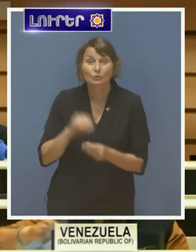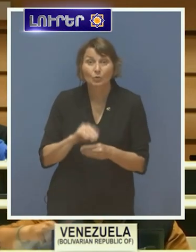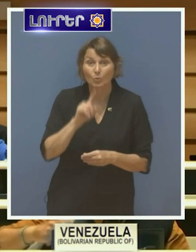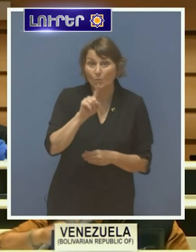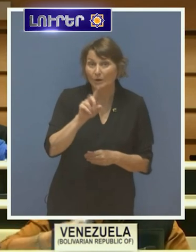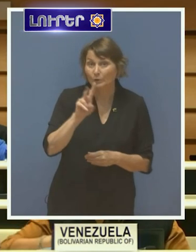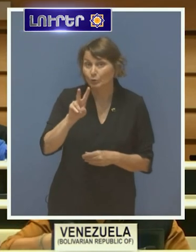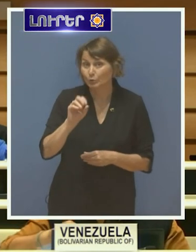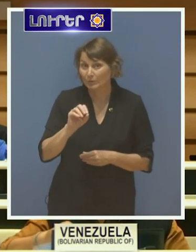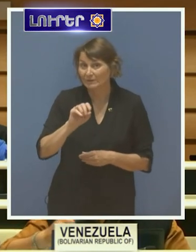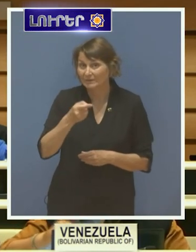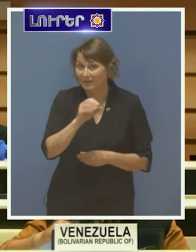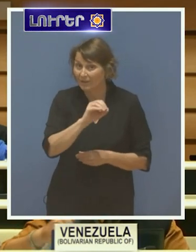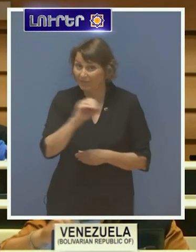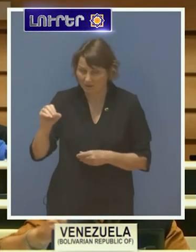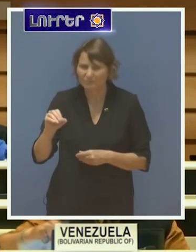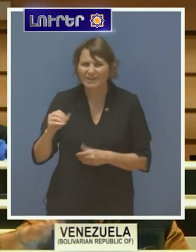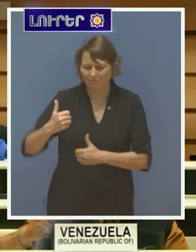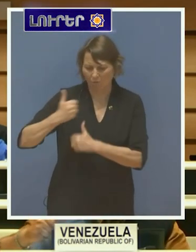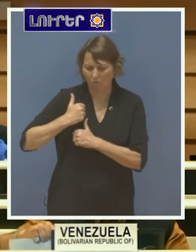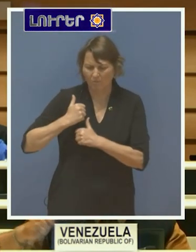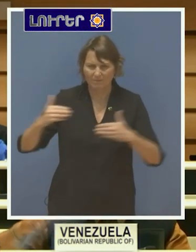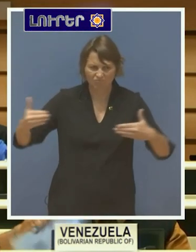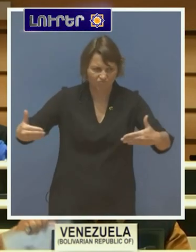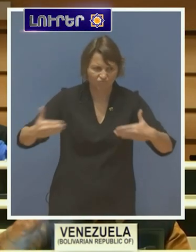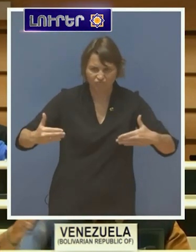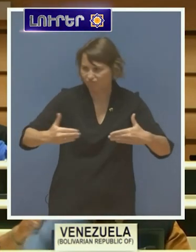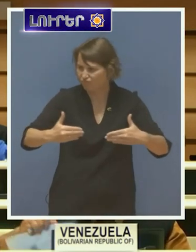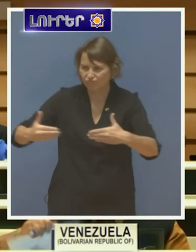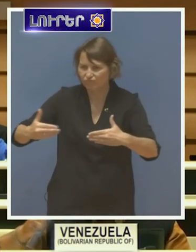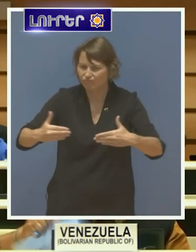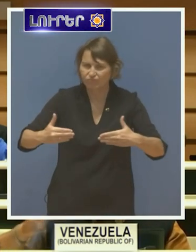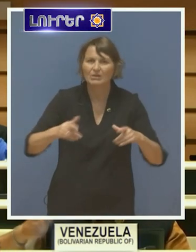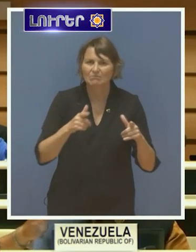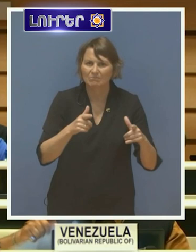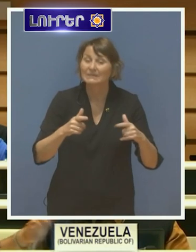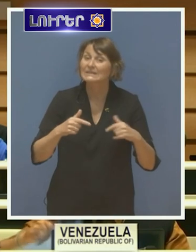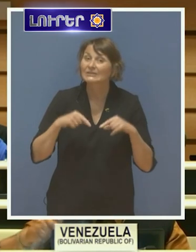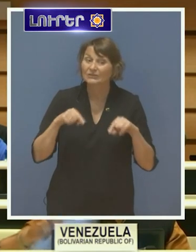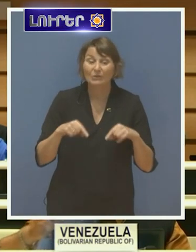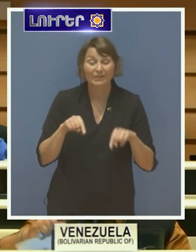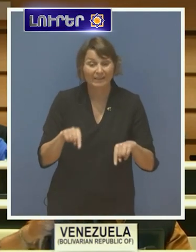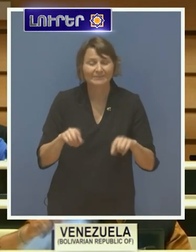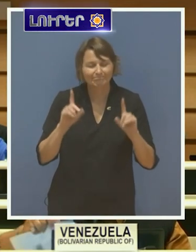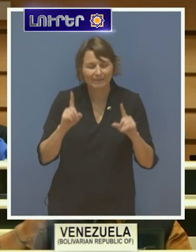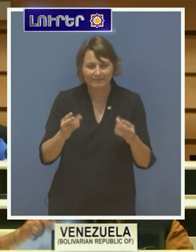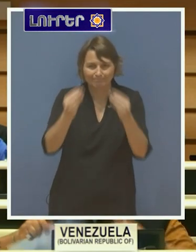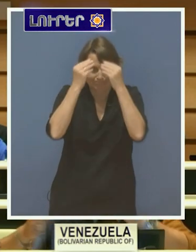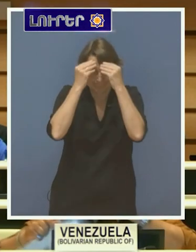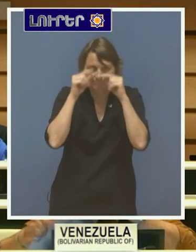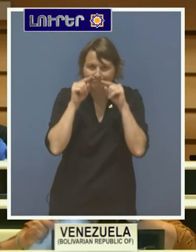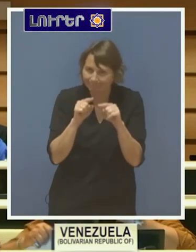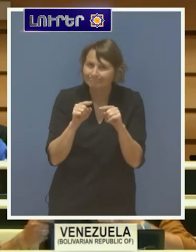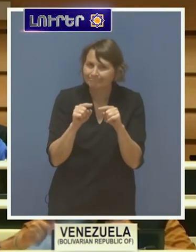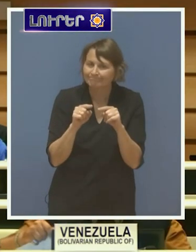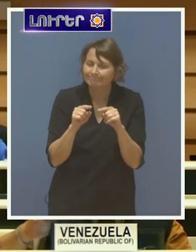ծրագիրը գնշե բնիկ ժողովուրդների մոբիլիզացումն իբրև փոփոխությունների փոխանցող, ով կապահովել լեզվի փոխանցումը սերունդ է սերունդ, իբրև մի